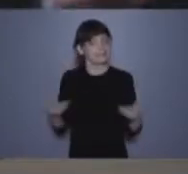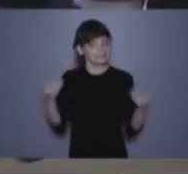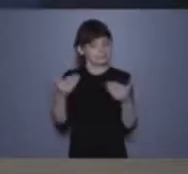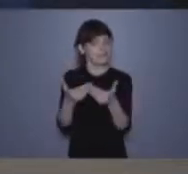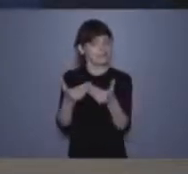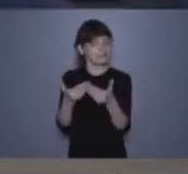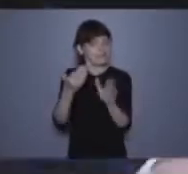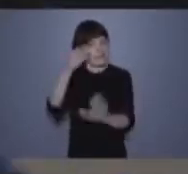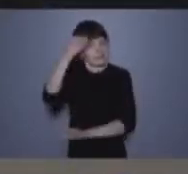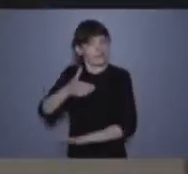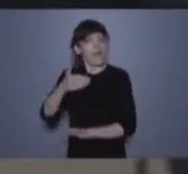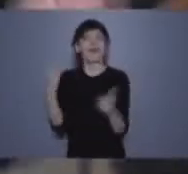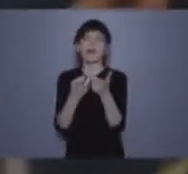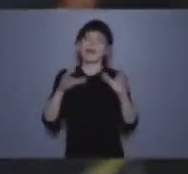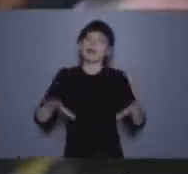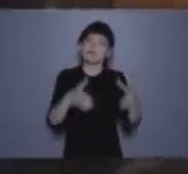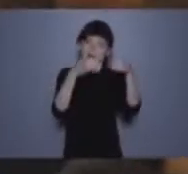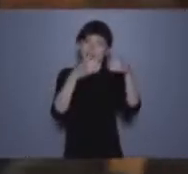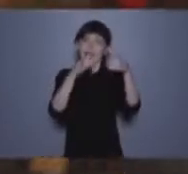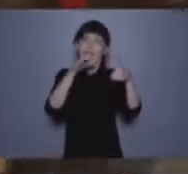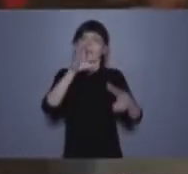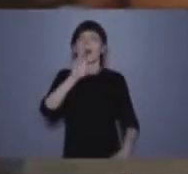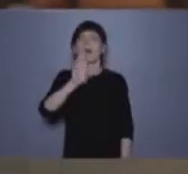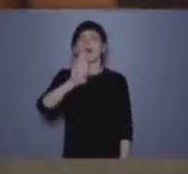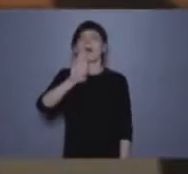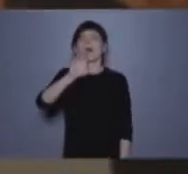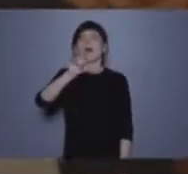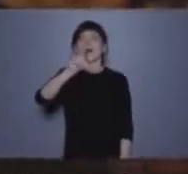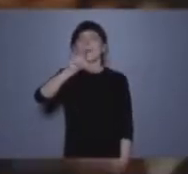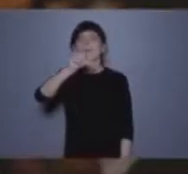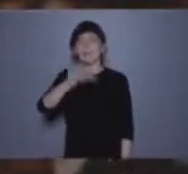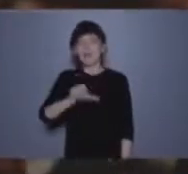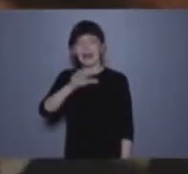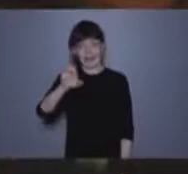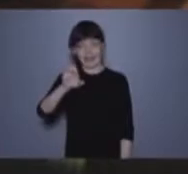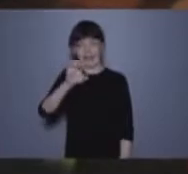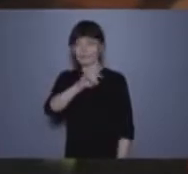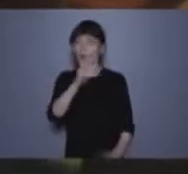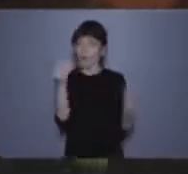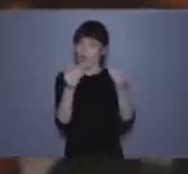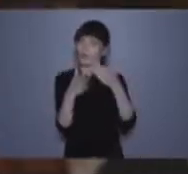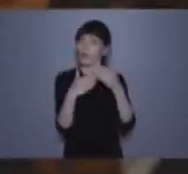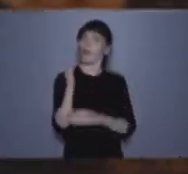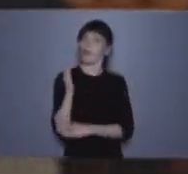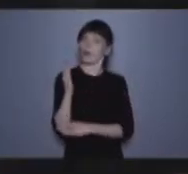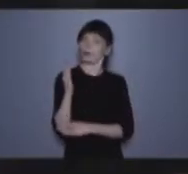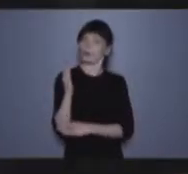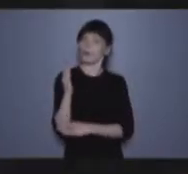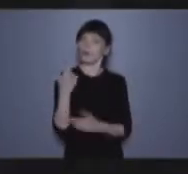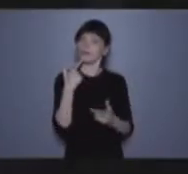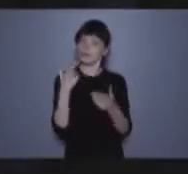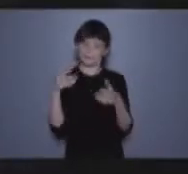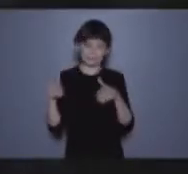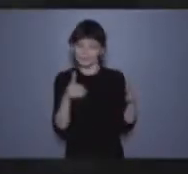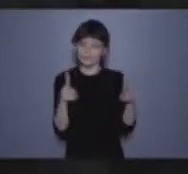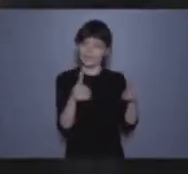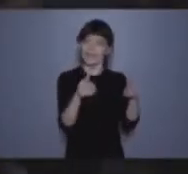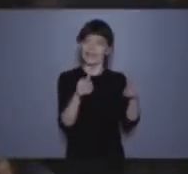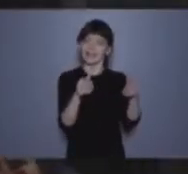pour la centrale de Blaye, qui est à 50 km de Bordeaux, dans l'estuaire de la Gironde, et qui a déjà failli une fois craquer